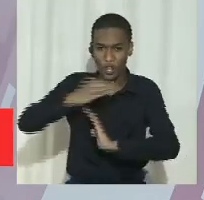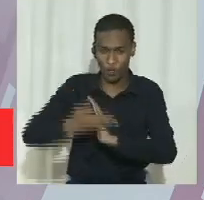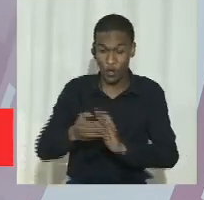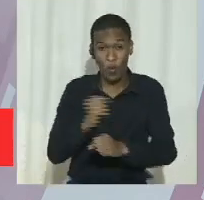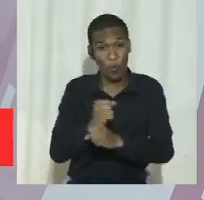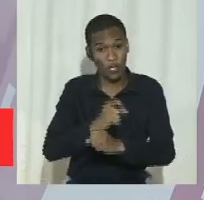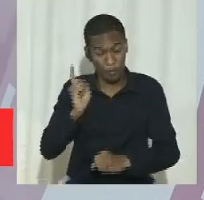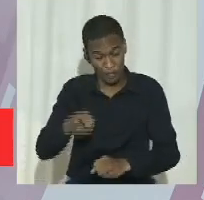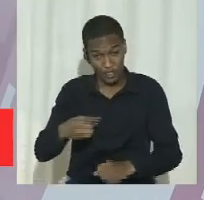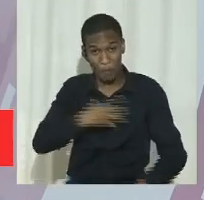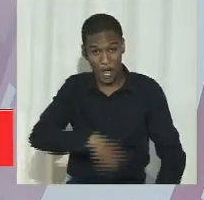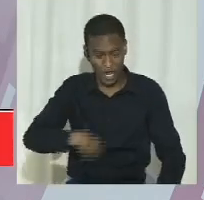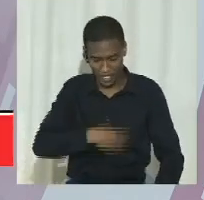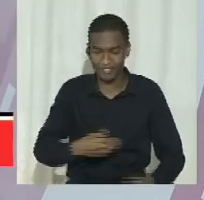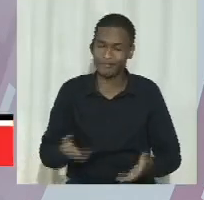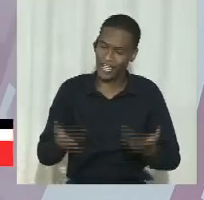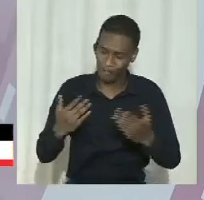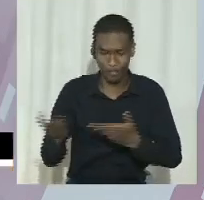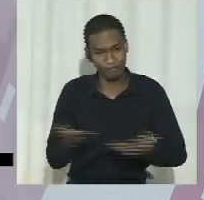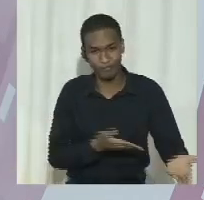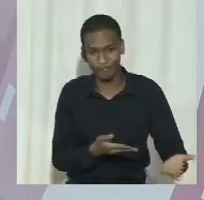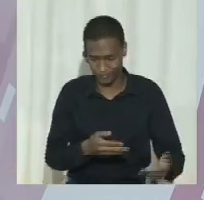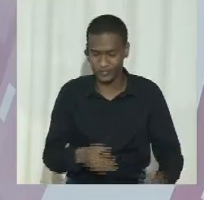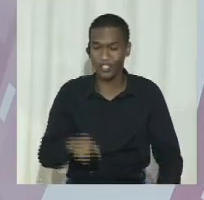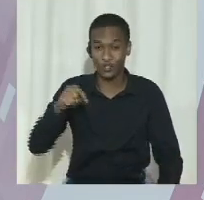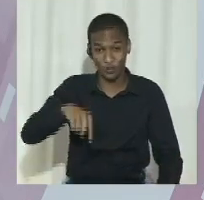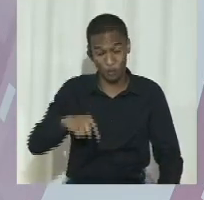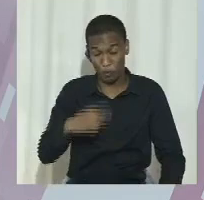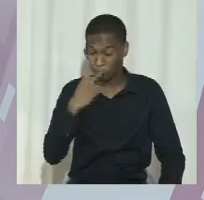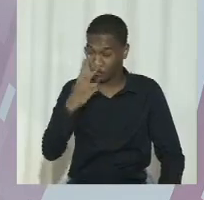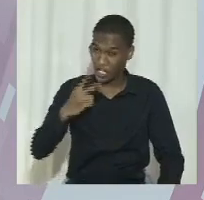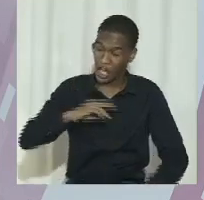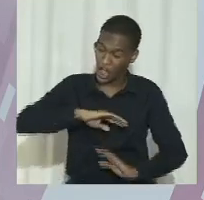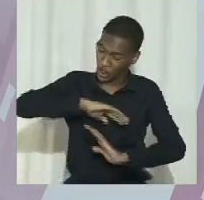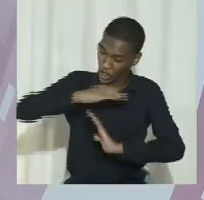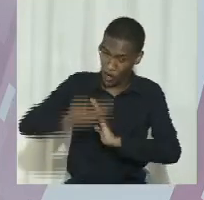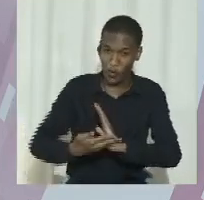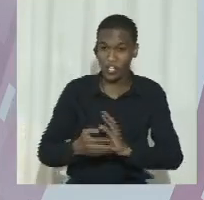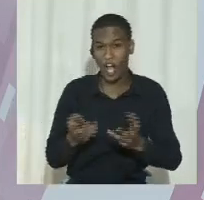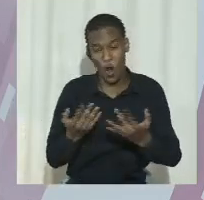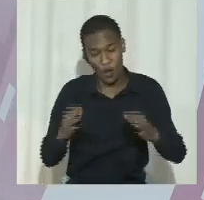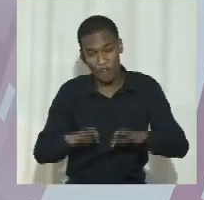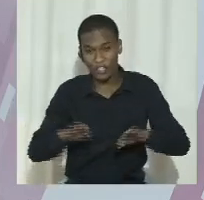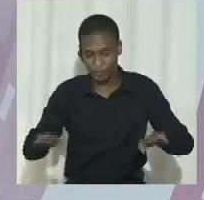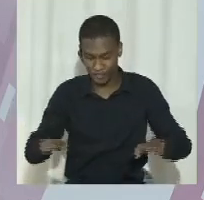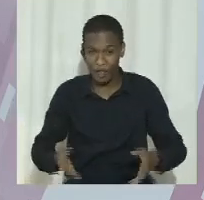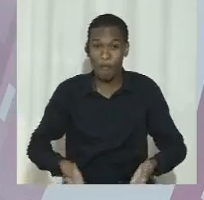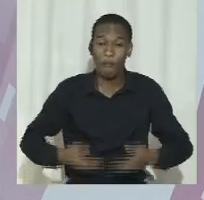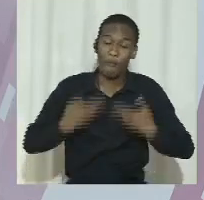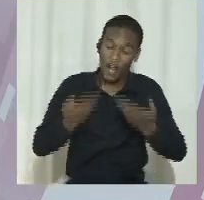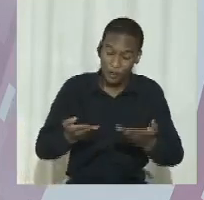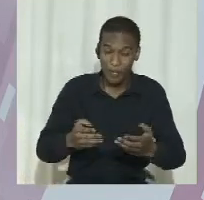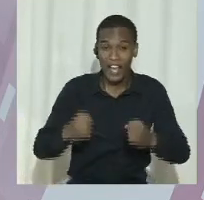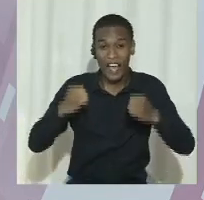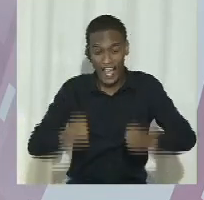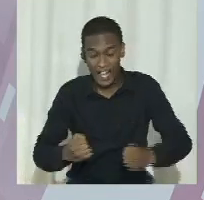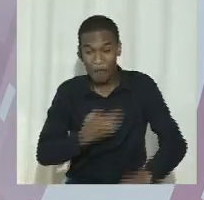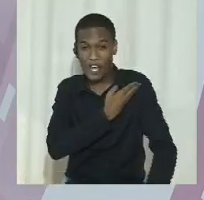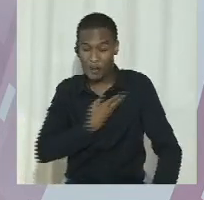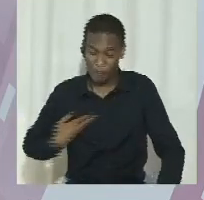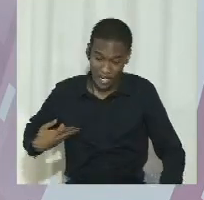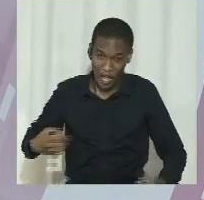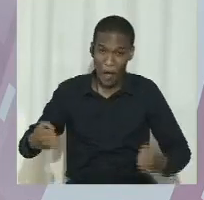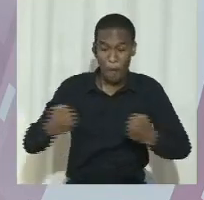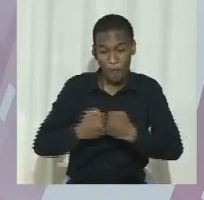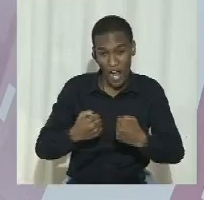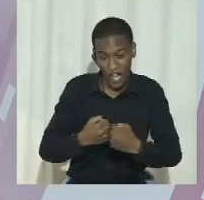zany dia hojerentsika daholo a zay lamina rehetra zay ka dia ataoko fa mampahery ireo miaramila ny miady amin'ny covid zany